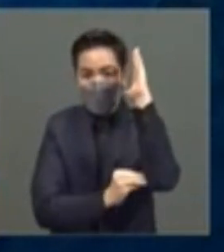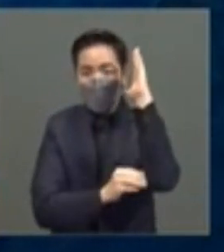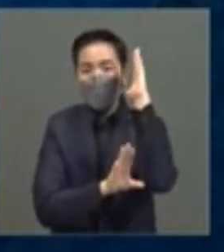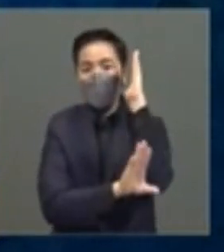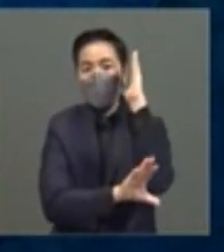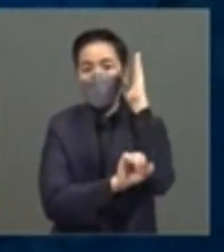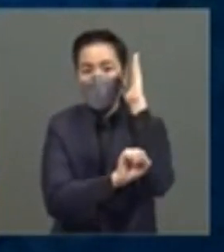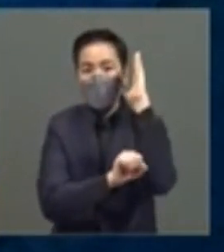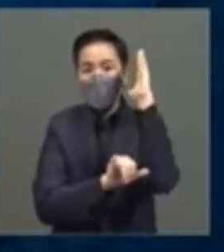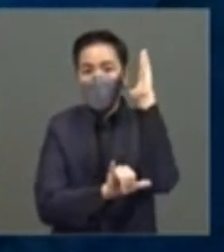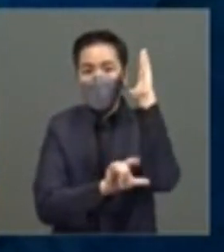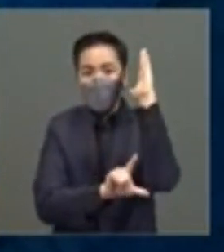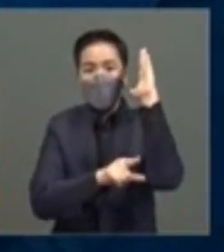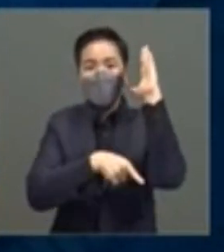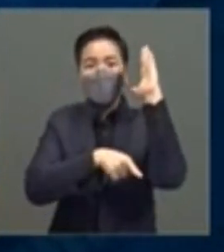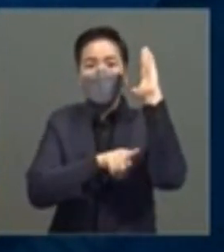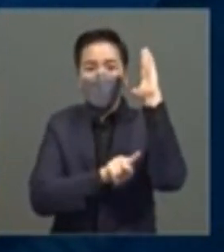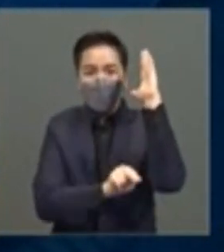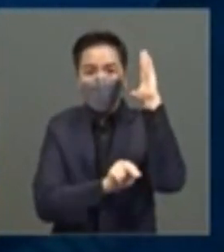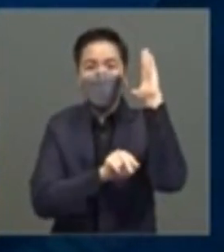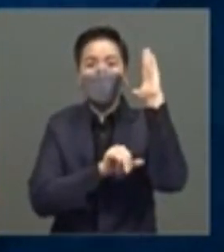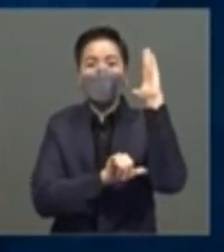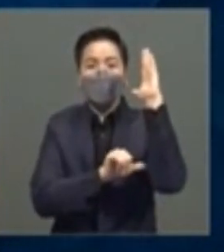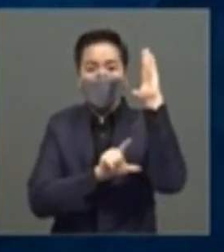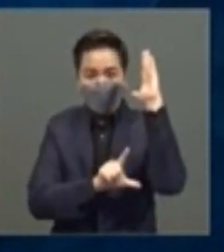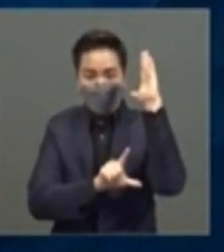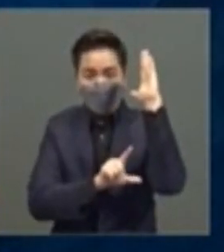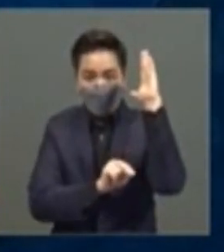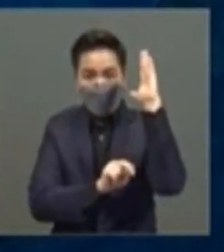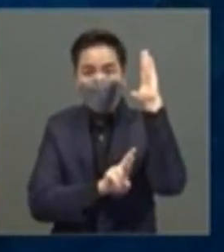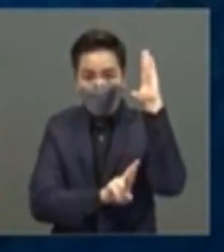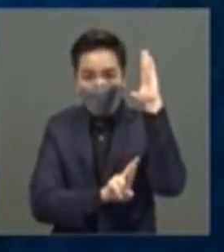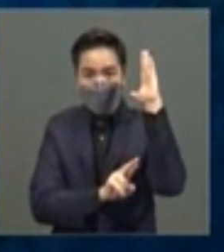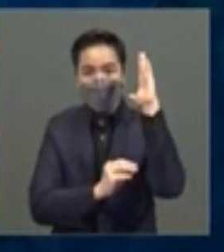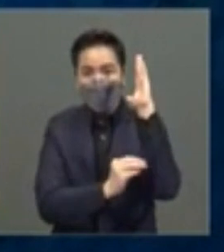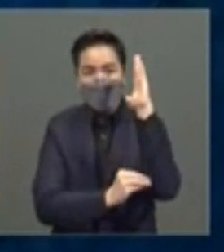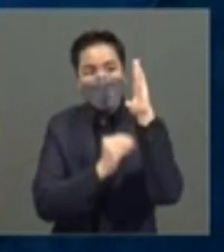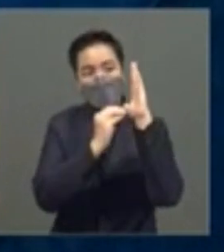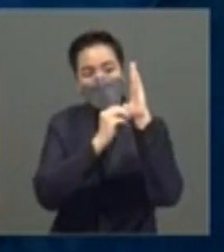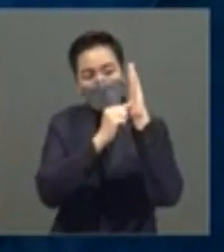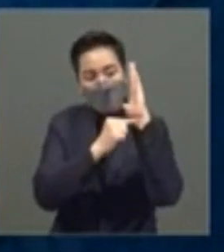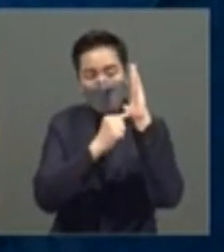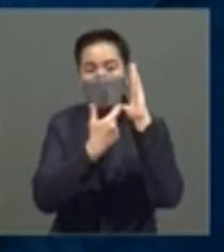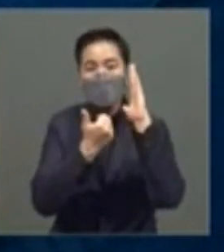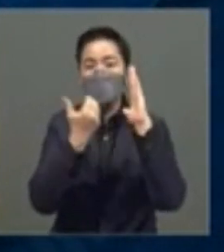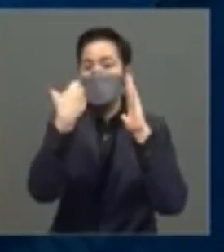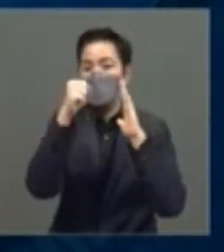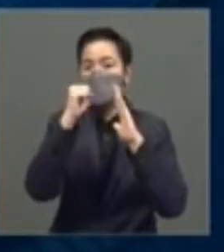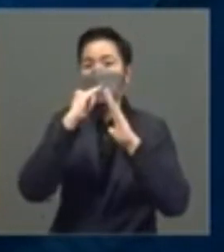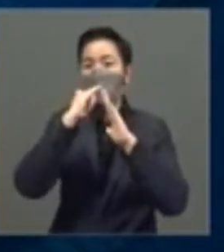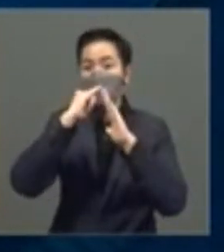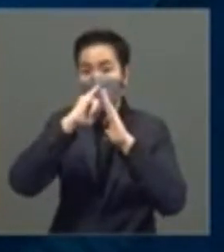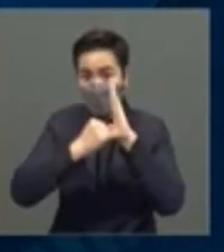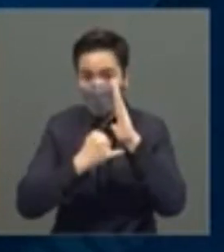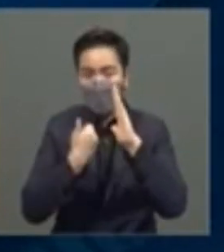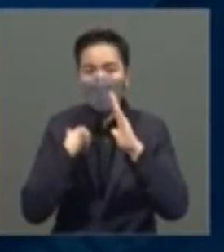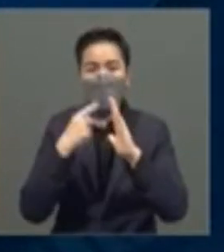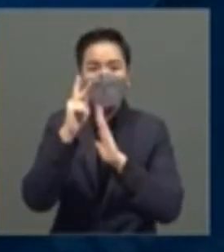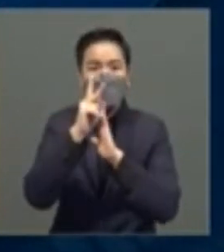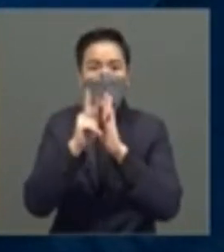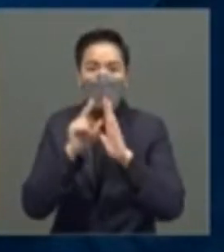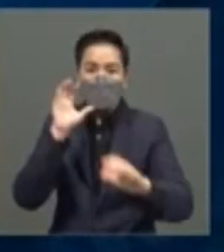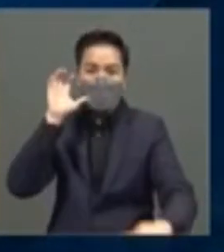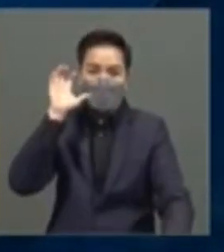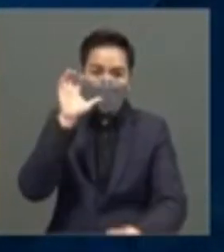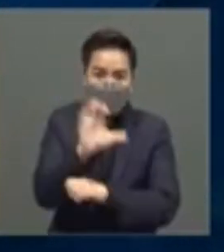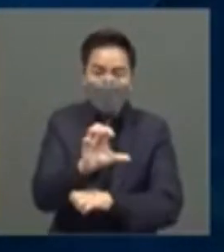สงขลายะลาปัตตานีและนราธิวาสในการดูข้อปฏิบัติในพื้นที่ควบคุมสูงสุดและเข้มงว